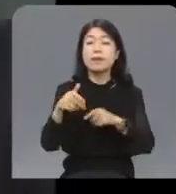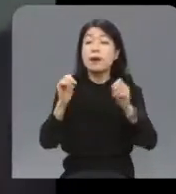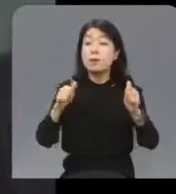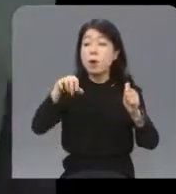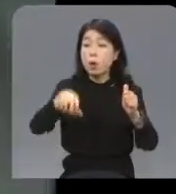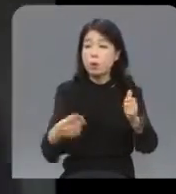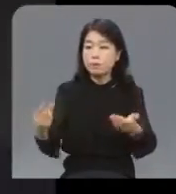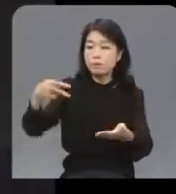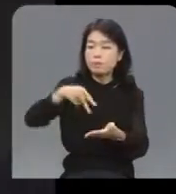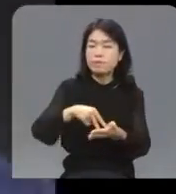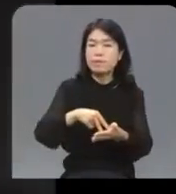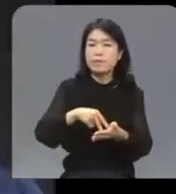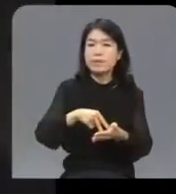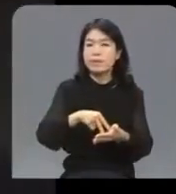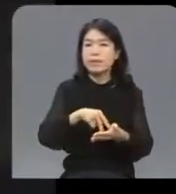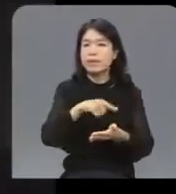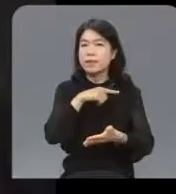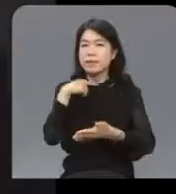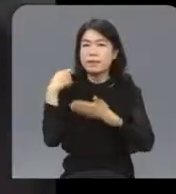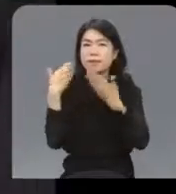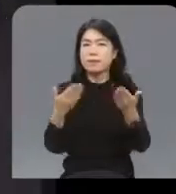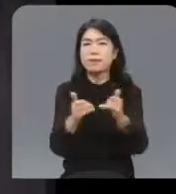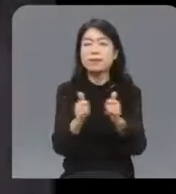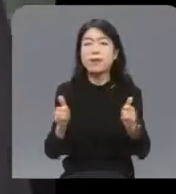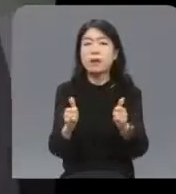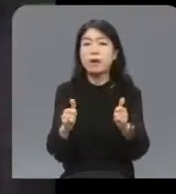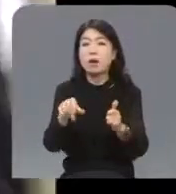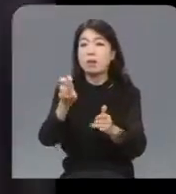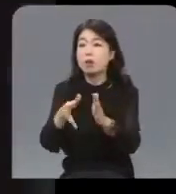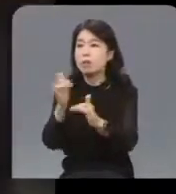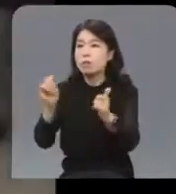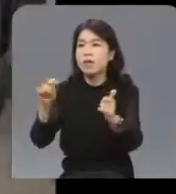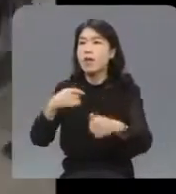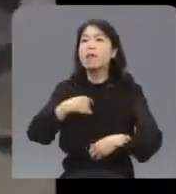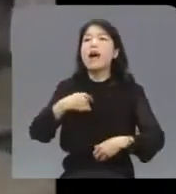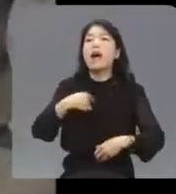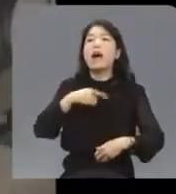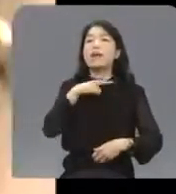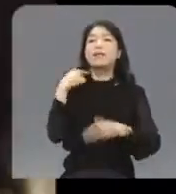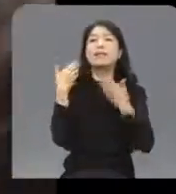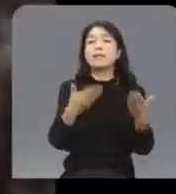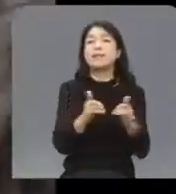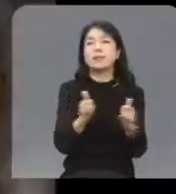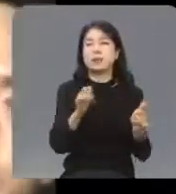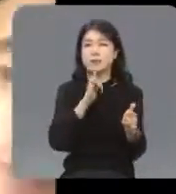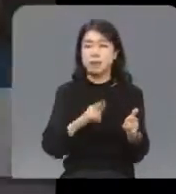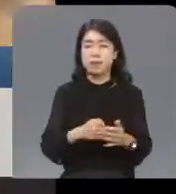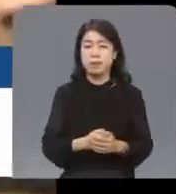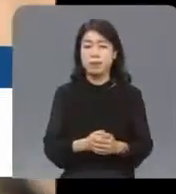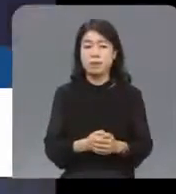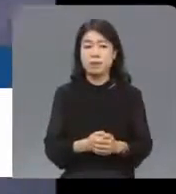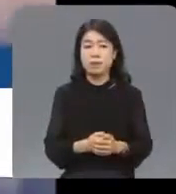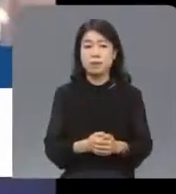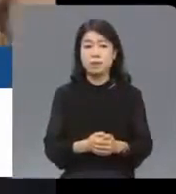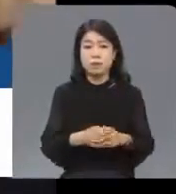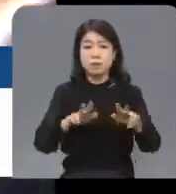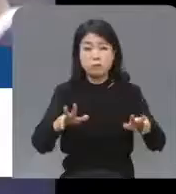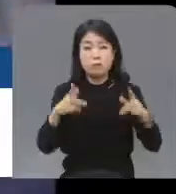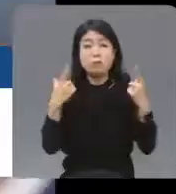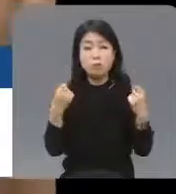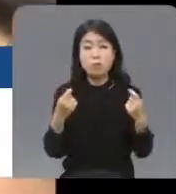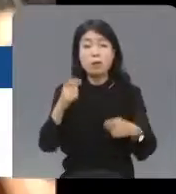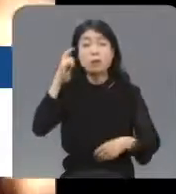말은 희생양, 광주 시민이 아니라 본인을 두고 한 말입니다. 지금도 역시 희생양이다